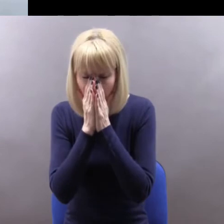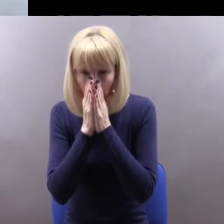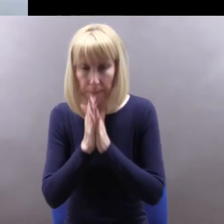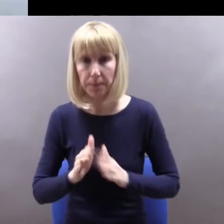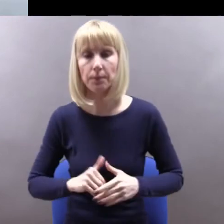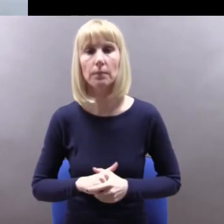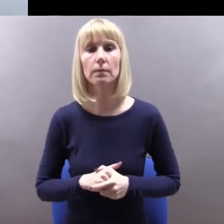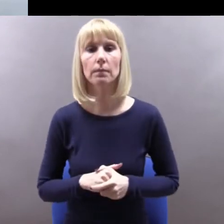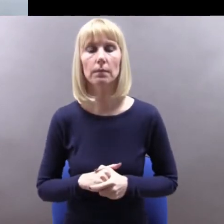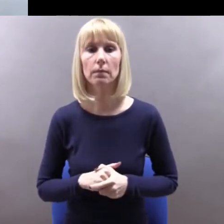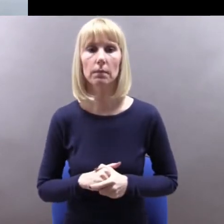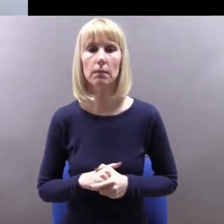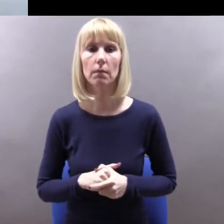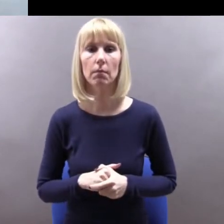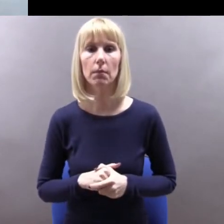Dobrze.